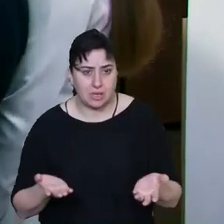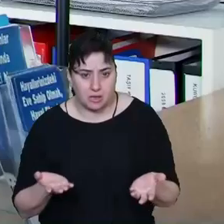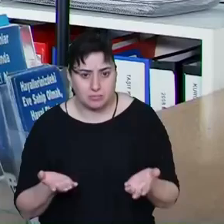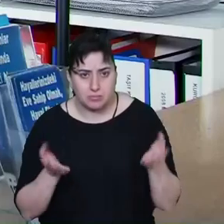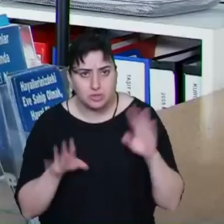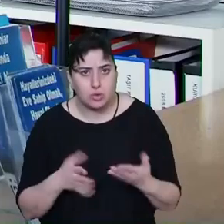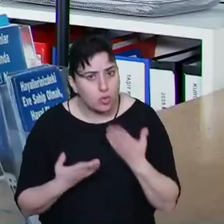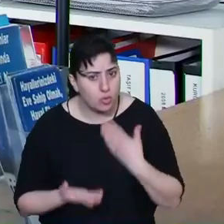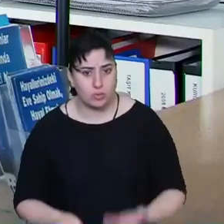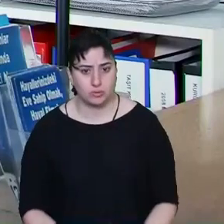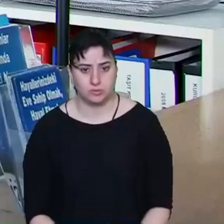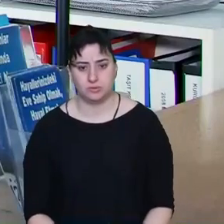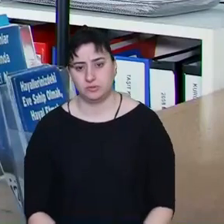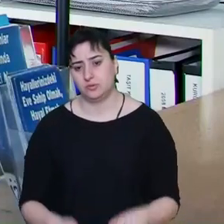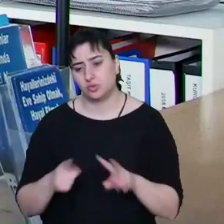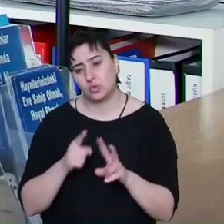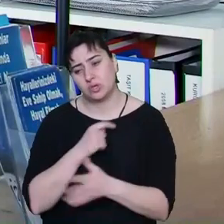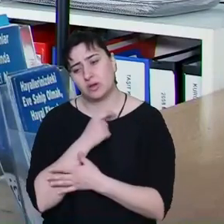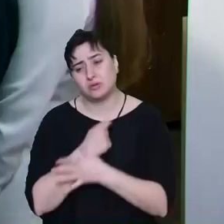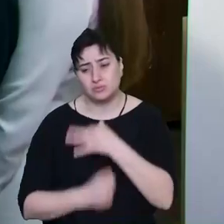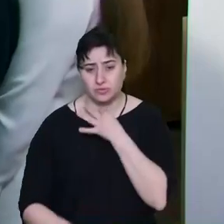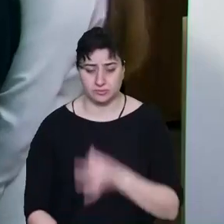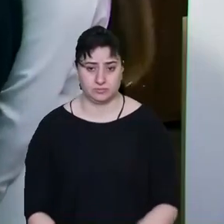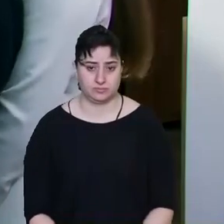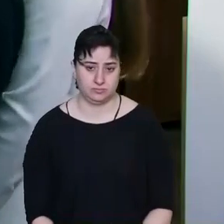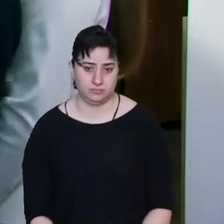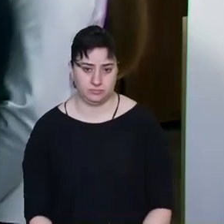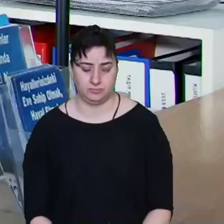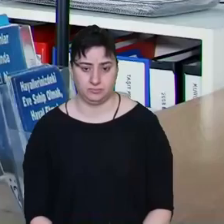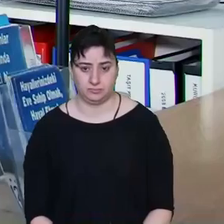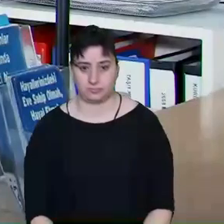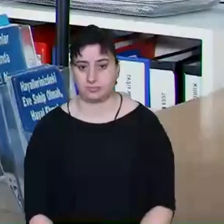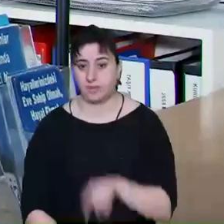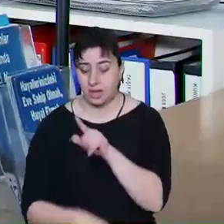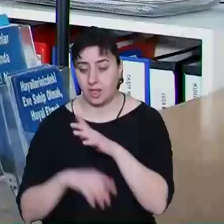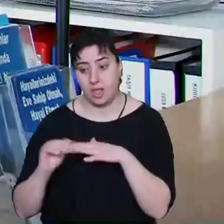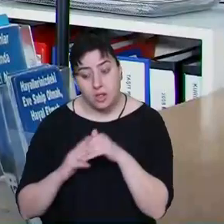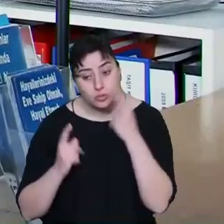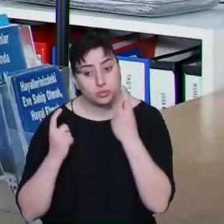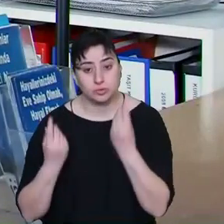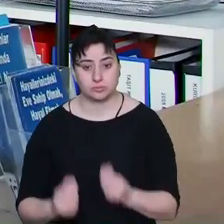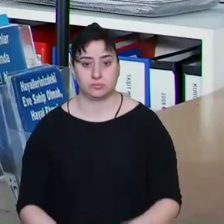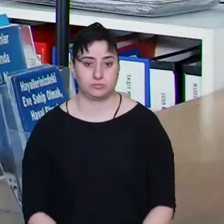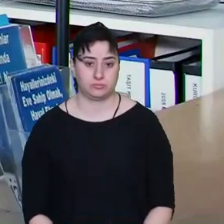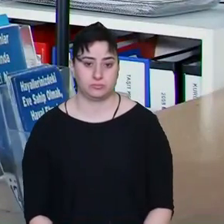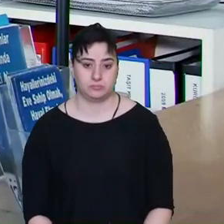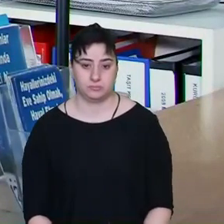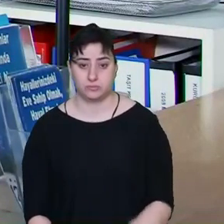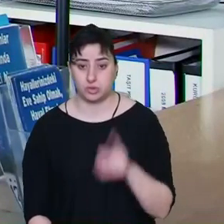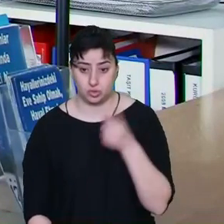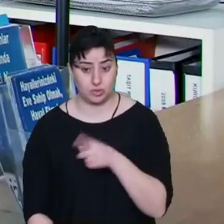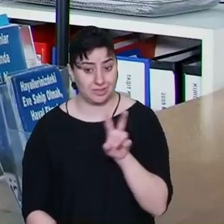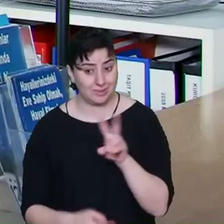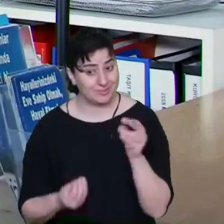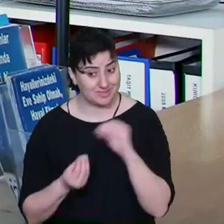ya. Ne olur Nurhan yardım et lütfen ya. Her şey senin elinde abi. %20